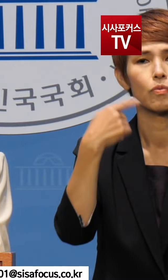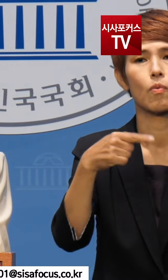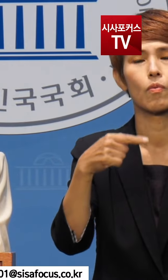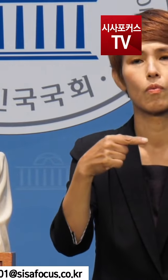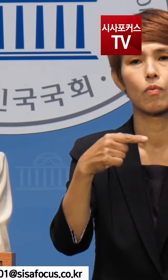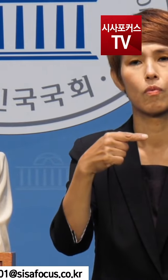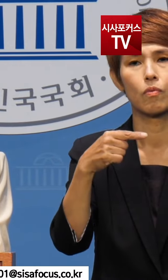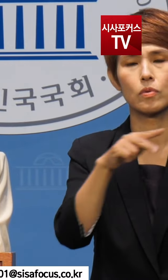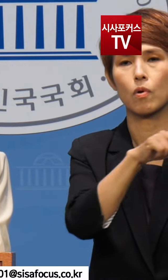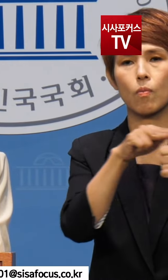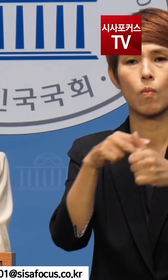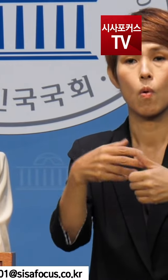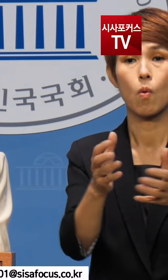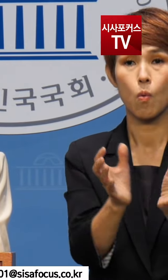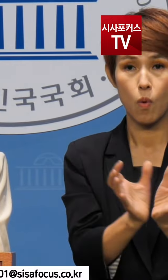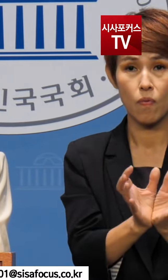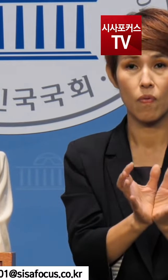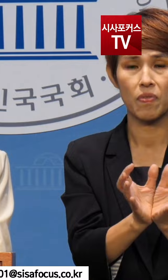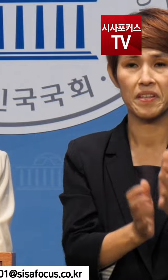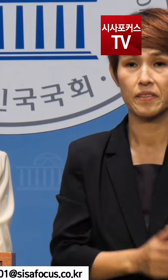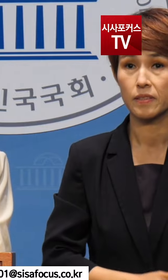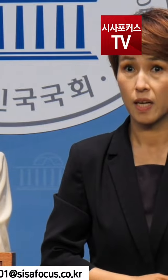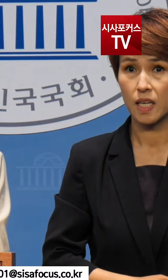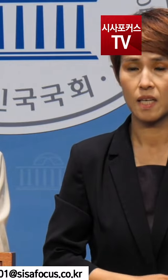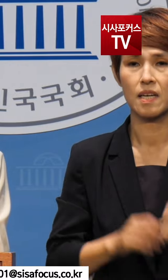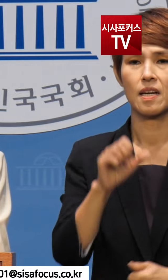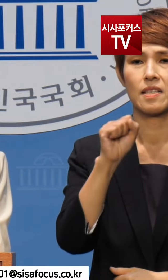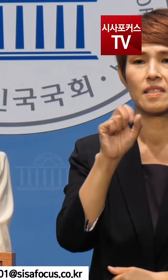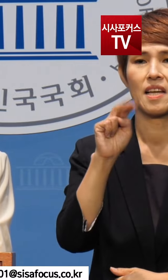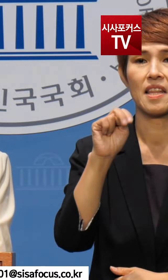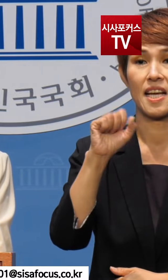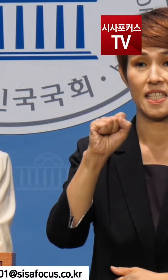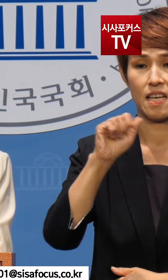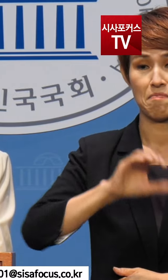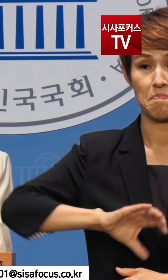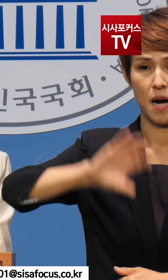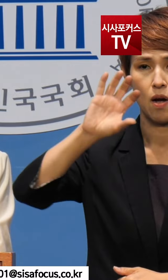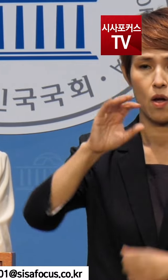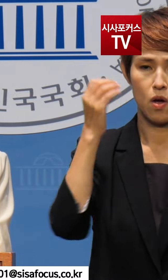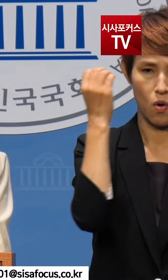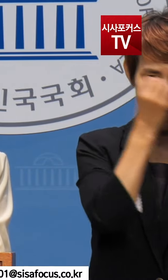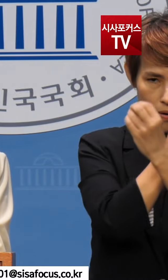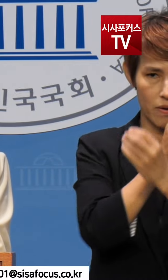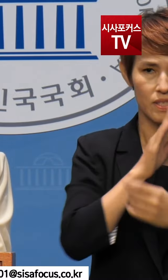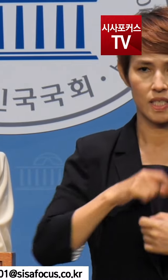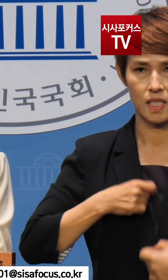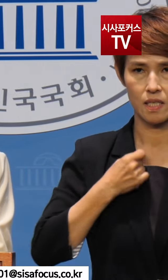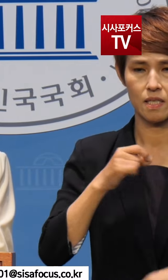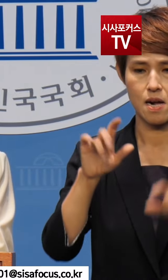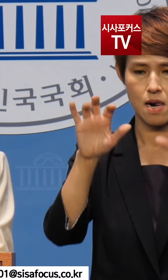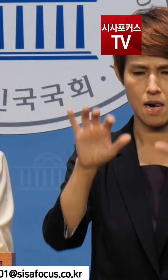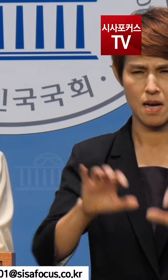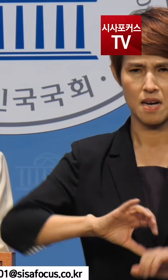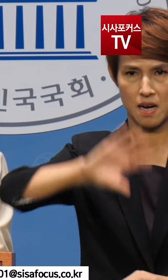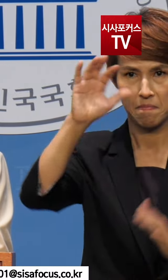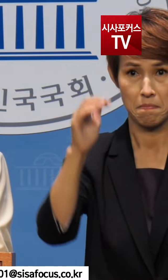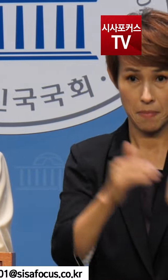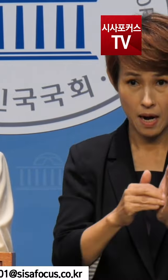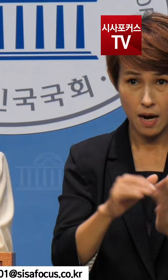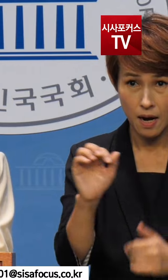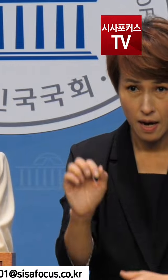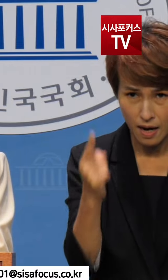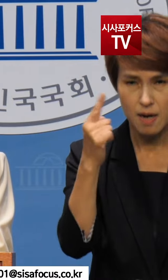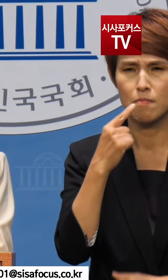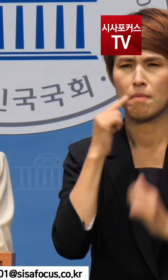한국교육학술정보원, 즉 캐리스의 제2원장이 SNS에 오해와 진실이라고 하는 글을 올려서 현재 논란이 되고